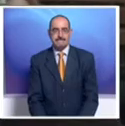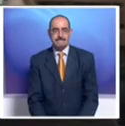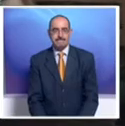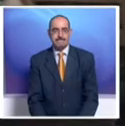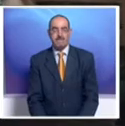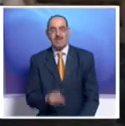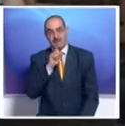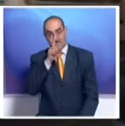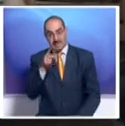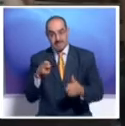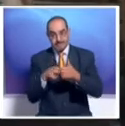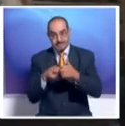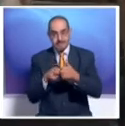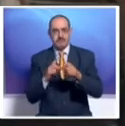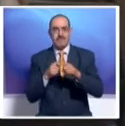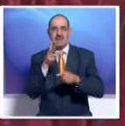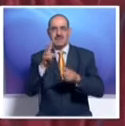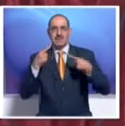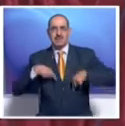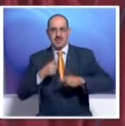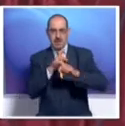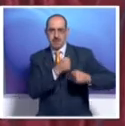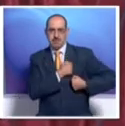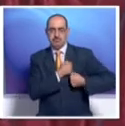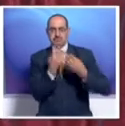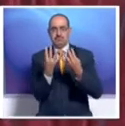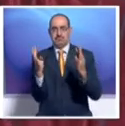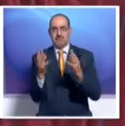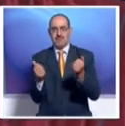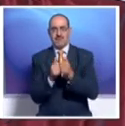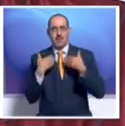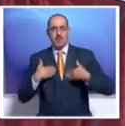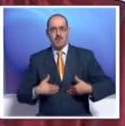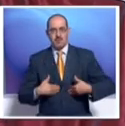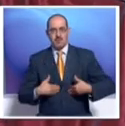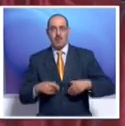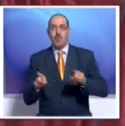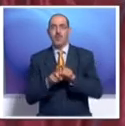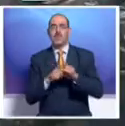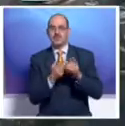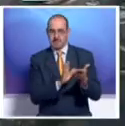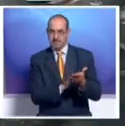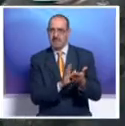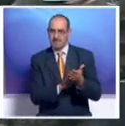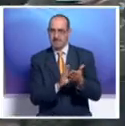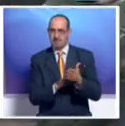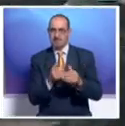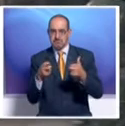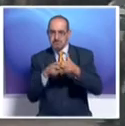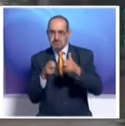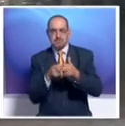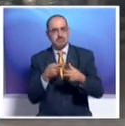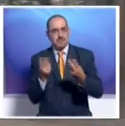في نهاية التمرين التقى السيد الفريق بأفراد الوحدات المنفذة للتمرين، حيث هنأهم على الجهود التي